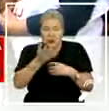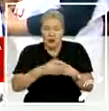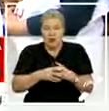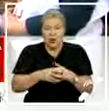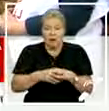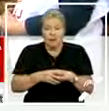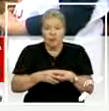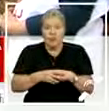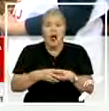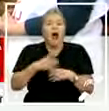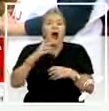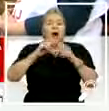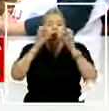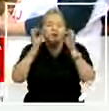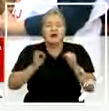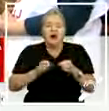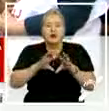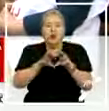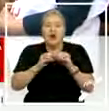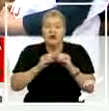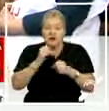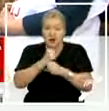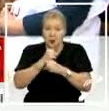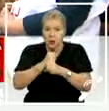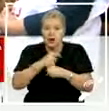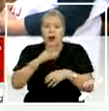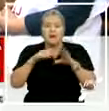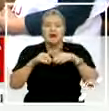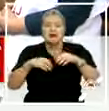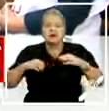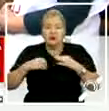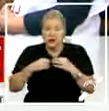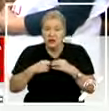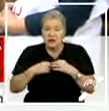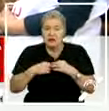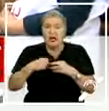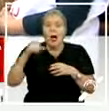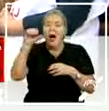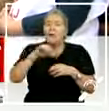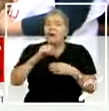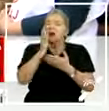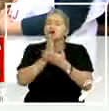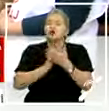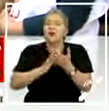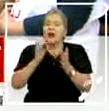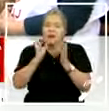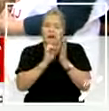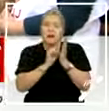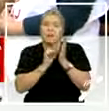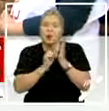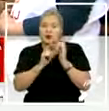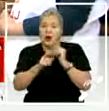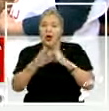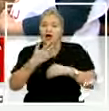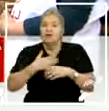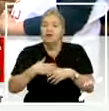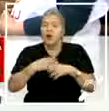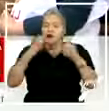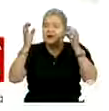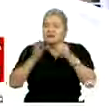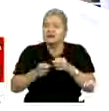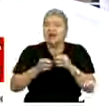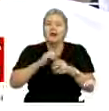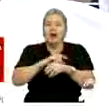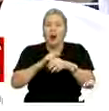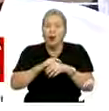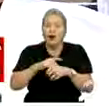Contractul colectiv de muncă, de-aia seama, Ministerul Sănătății a căzut pe jumătate pentru că doresc să reducă orele și zilele de concediu